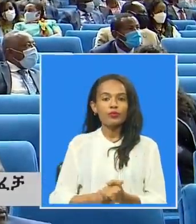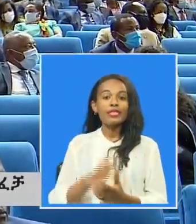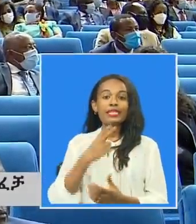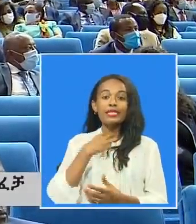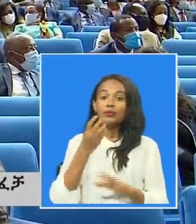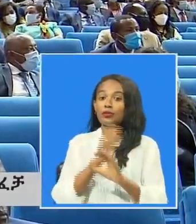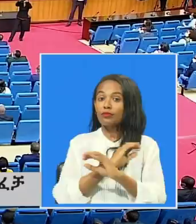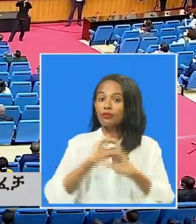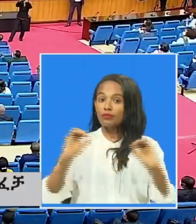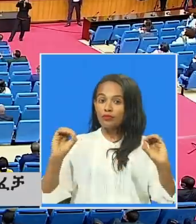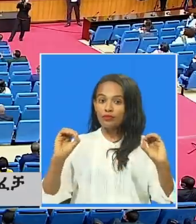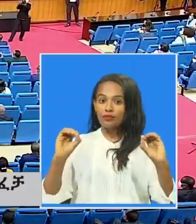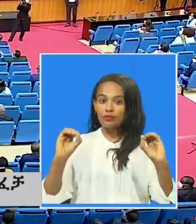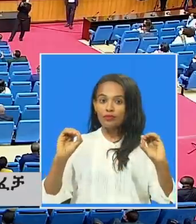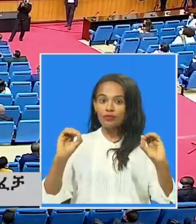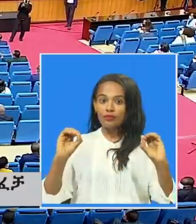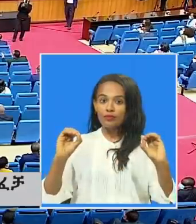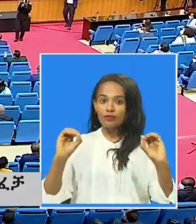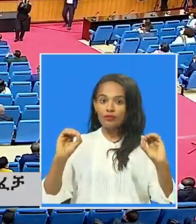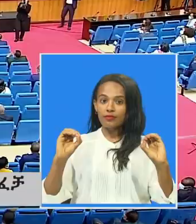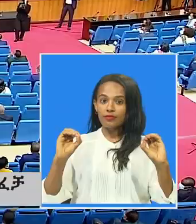ድምጽ የማሰጡ